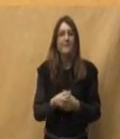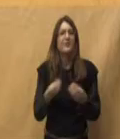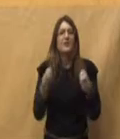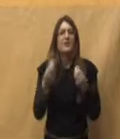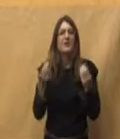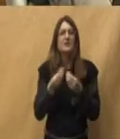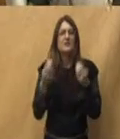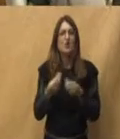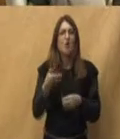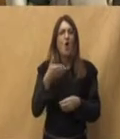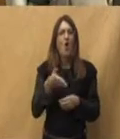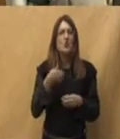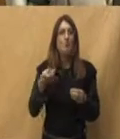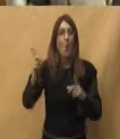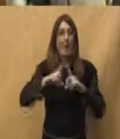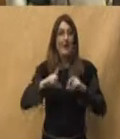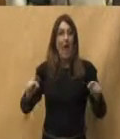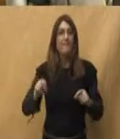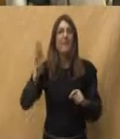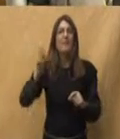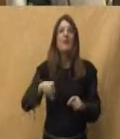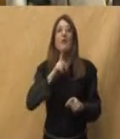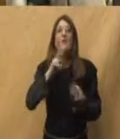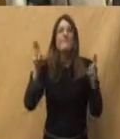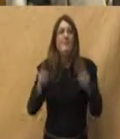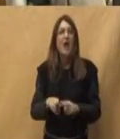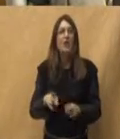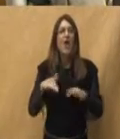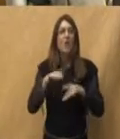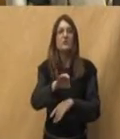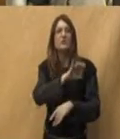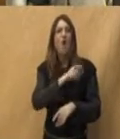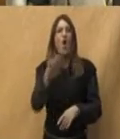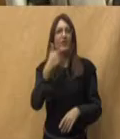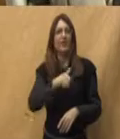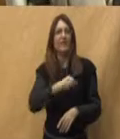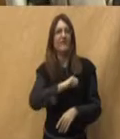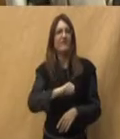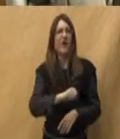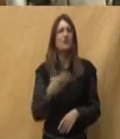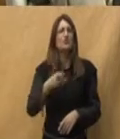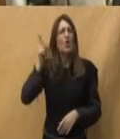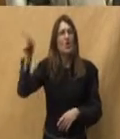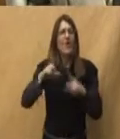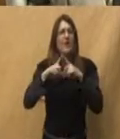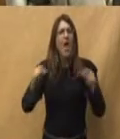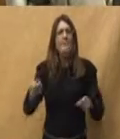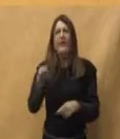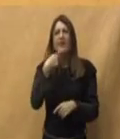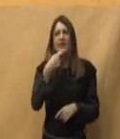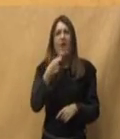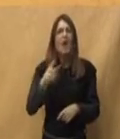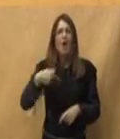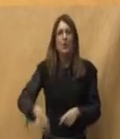Zašto ovako imamo? Zašto u Japanu ima najmanje umire ljudi od infarkta? Što to oni jedu što mi ne